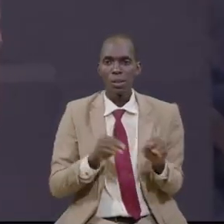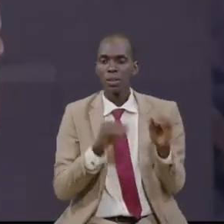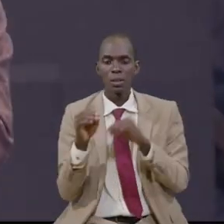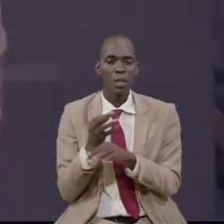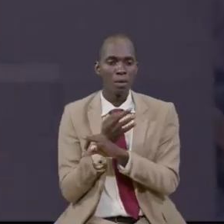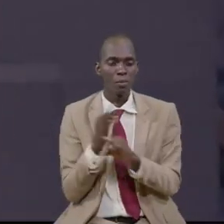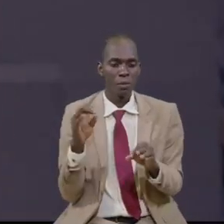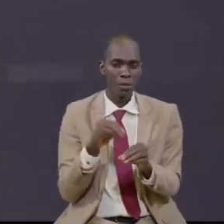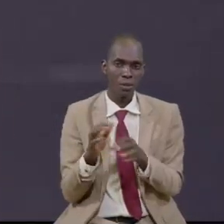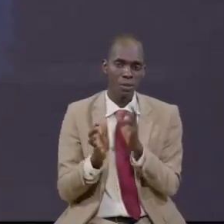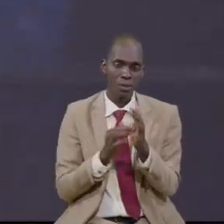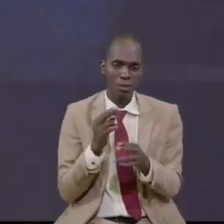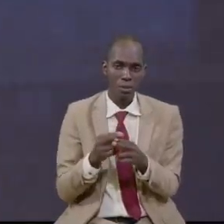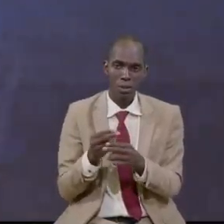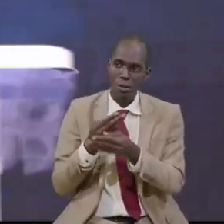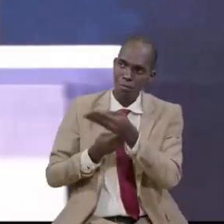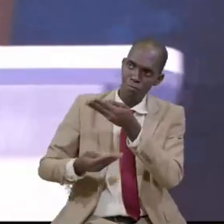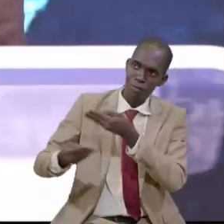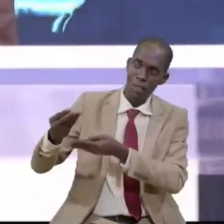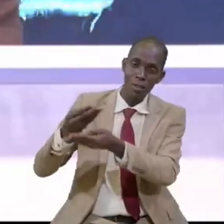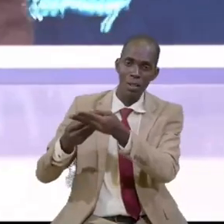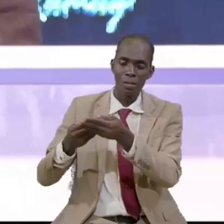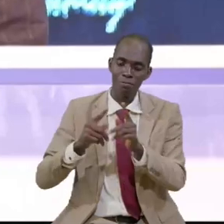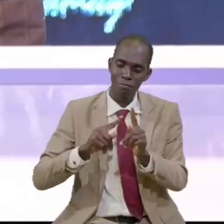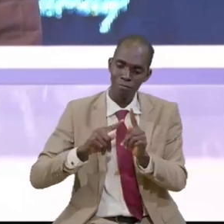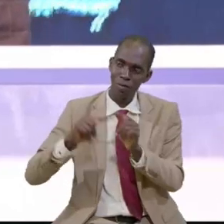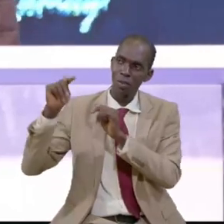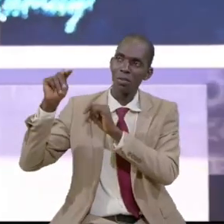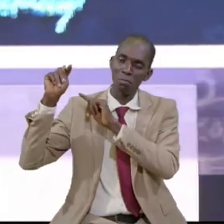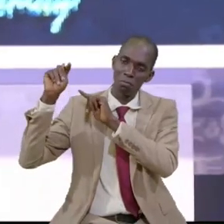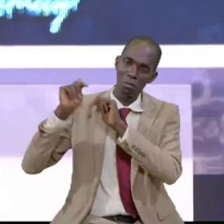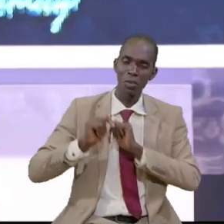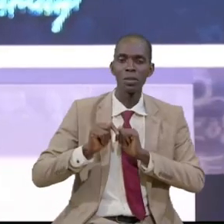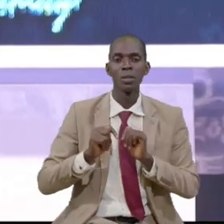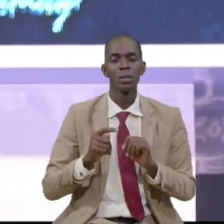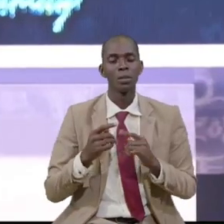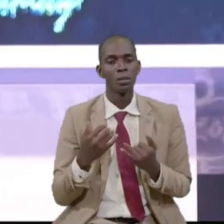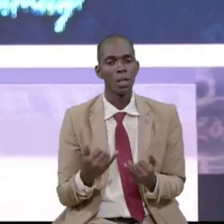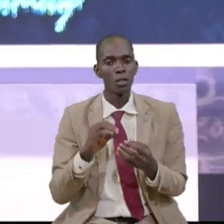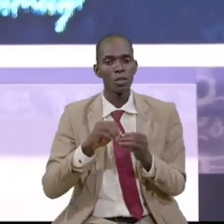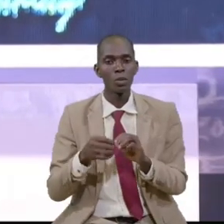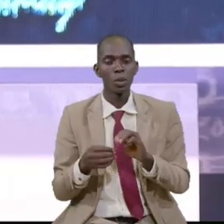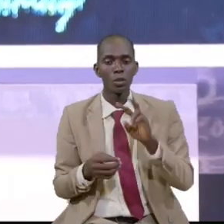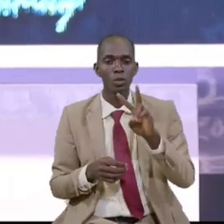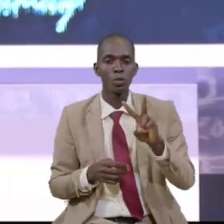affranchis, la transaction et le transfert. Voyons la deuxième partie ici, deuxième point. Nous allons voir